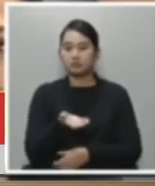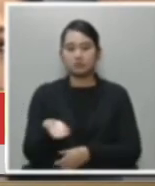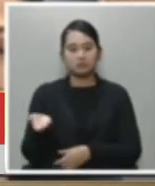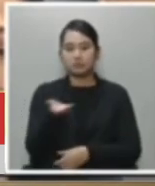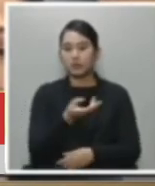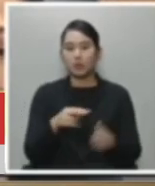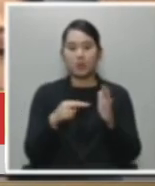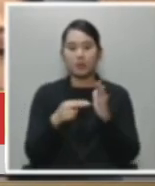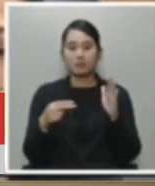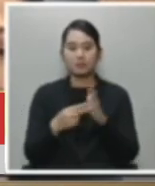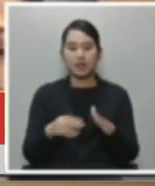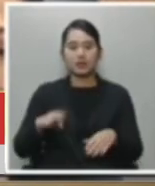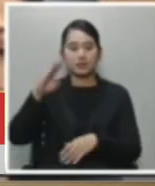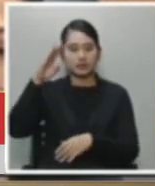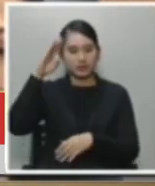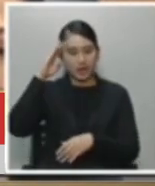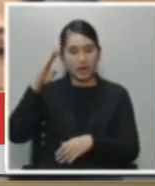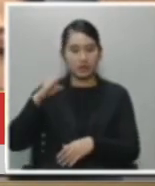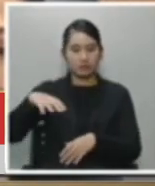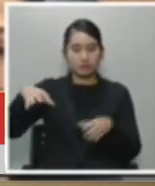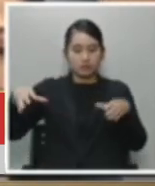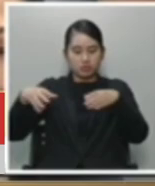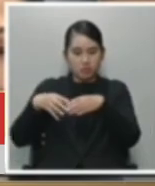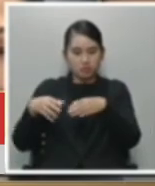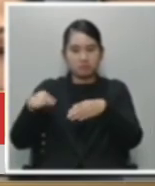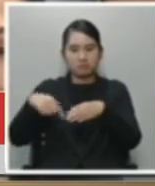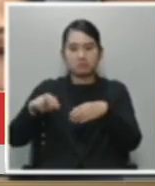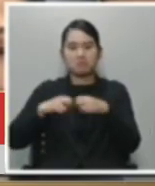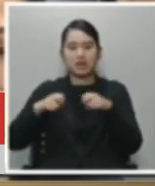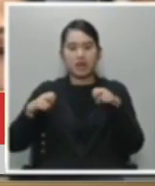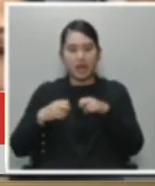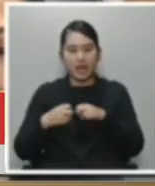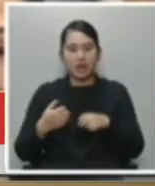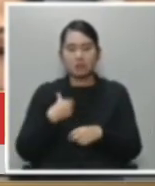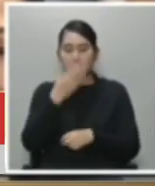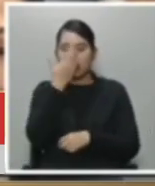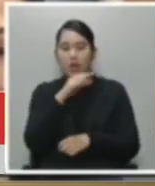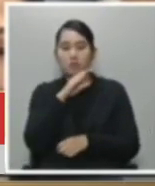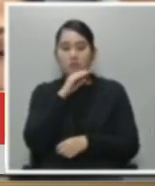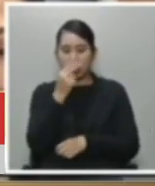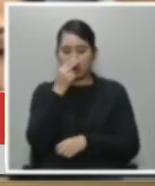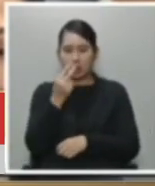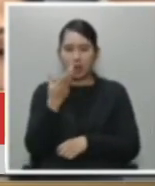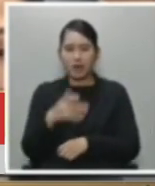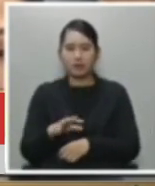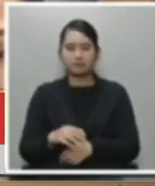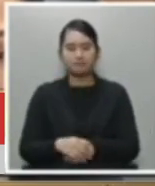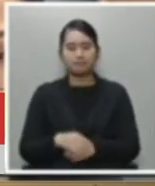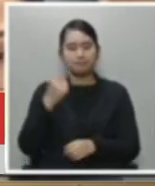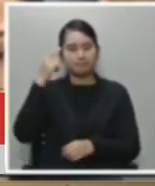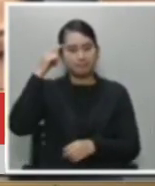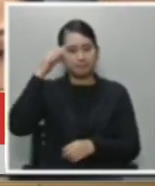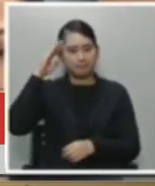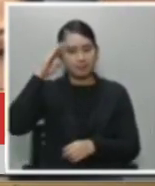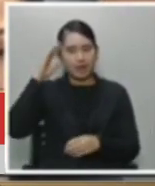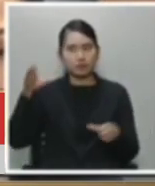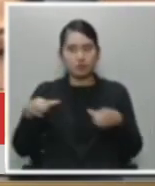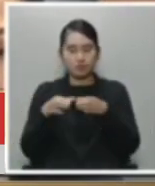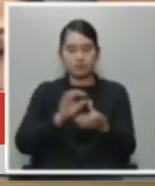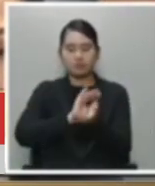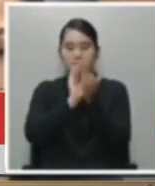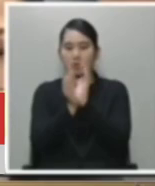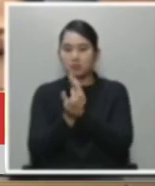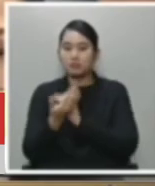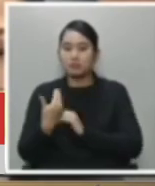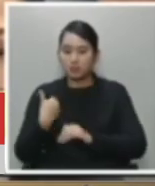ทัพและการขาดประสบการณ์จนทำให้หลายคนมองว่าถึงเวลาแล้วหรือยังที่ต้องปฏิรูปกองทัพ